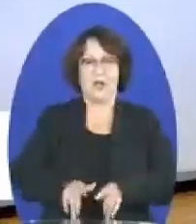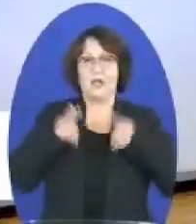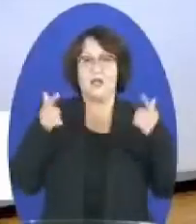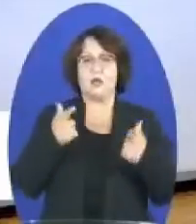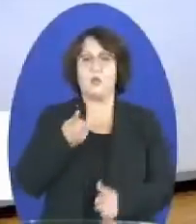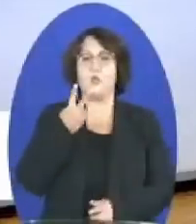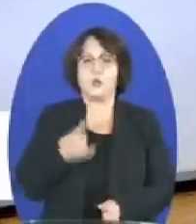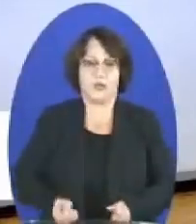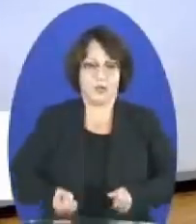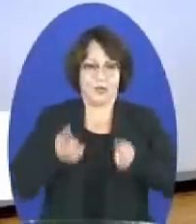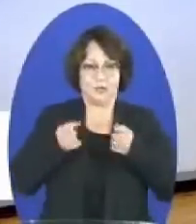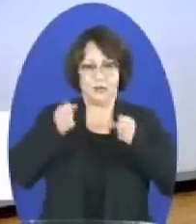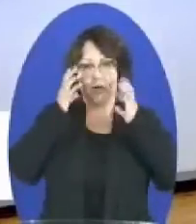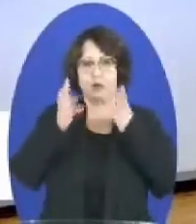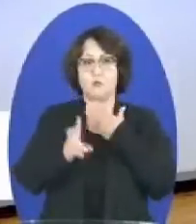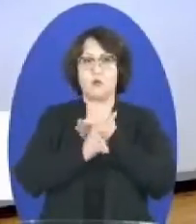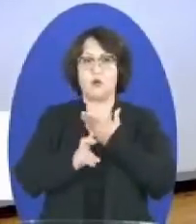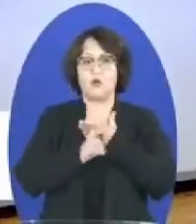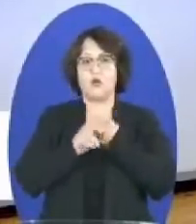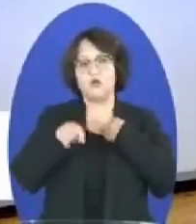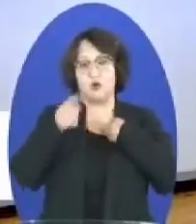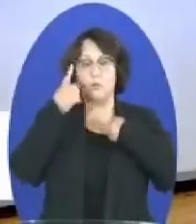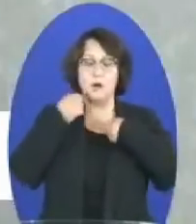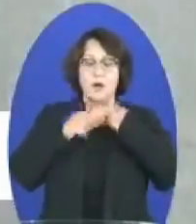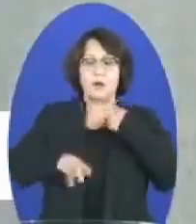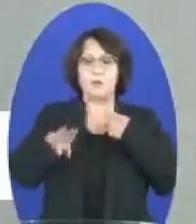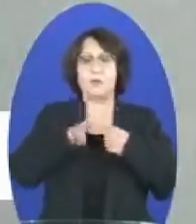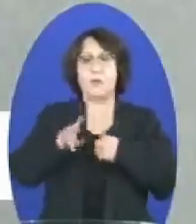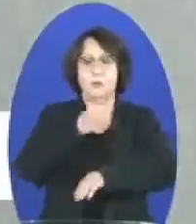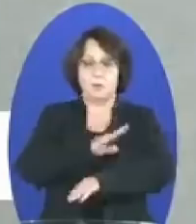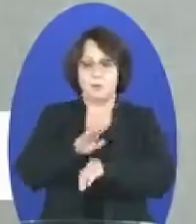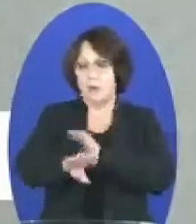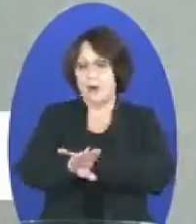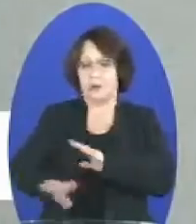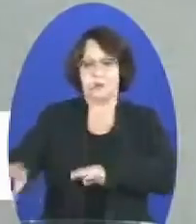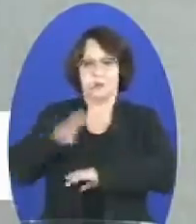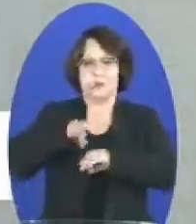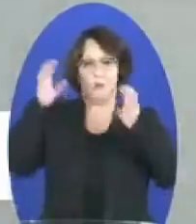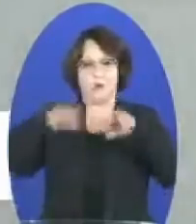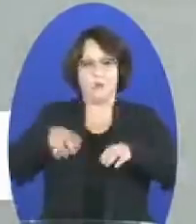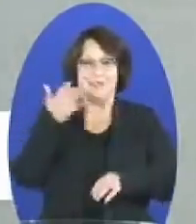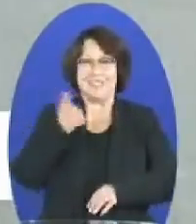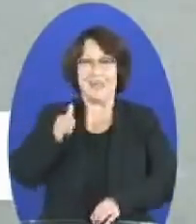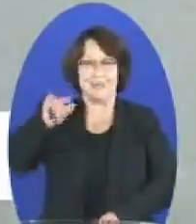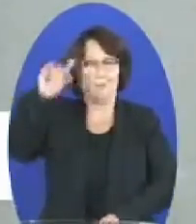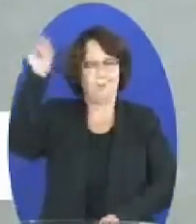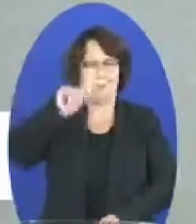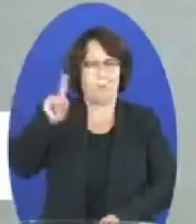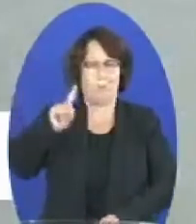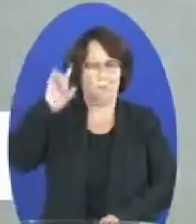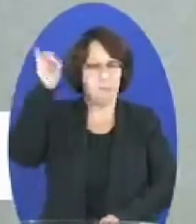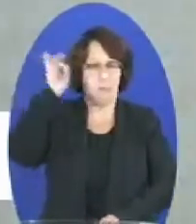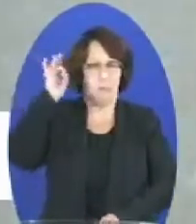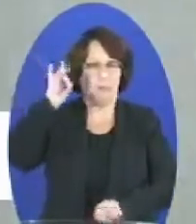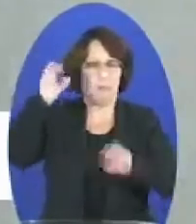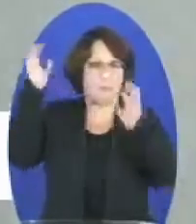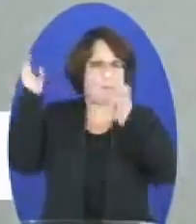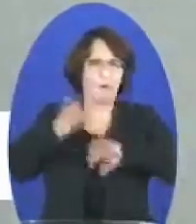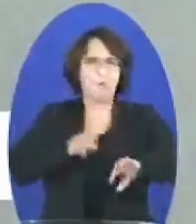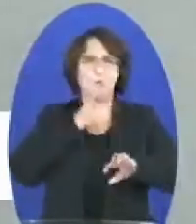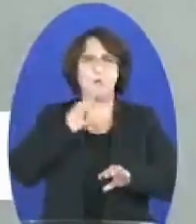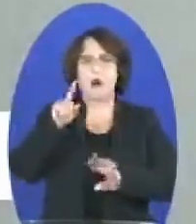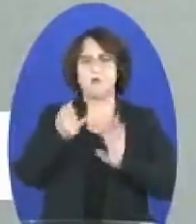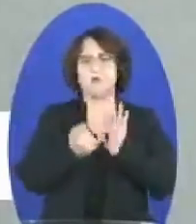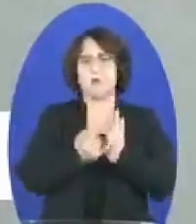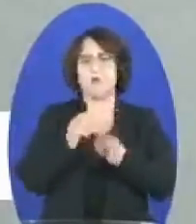байхыг анхааруулж байна. Өнөө маргааш нутгийн баруун хэсгээр бороо зарим газраар дуу цахилгаантай аадар бороо орхолно. Мөн энэ сарын 16-нд